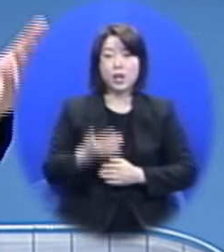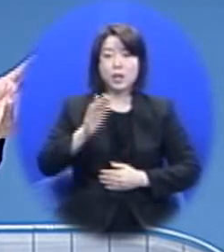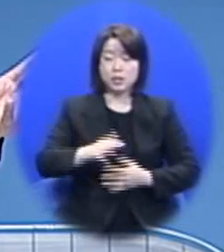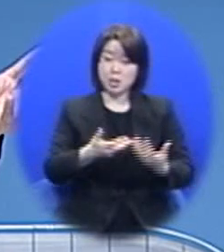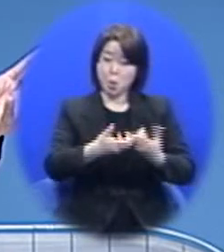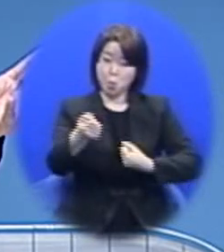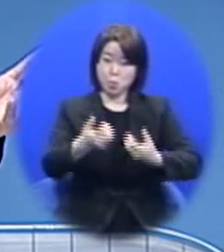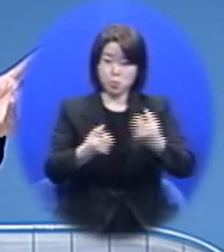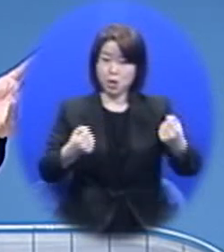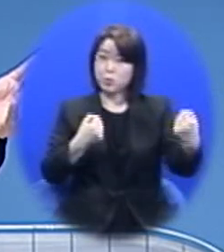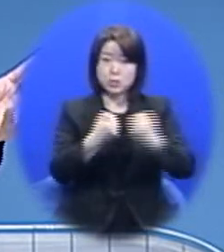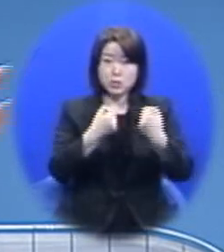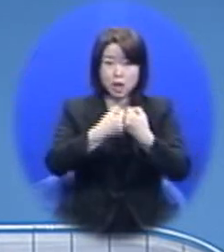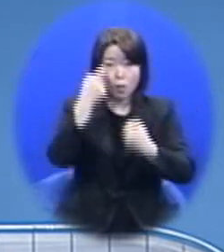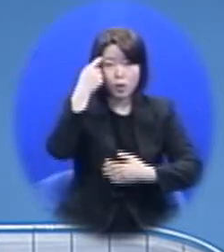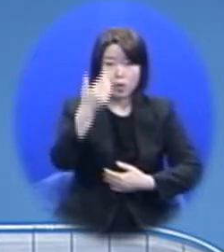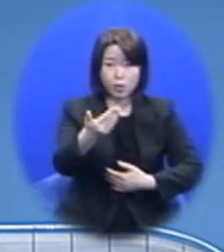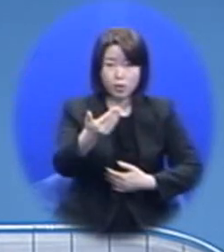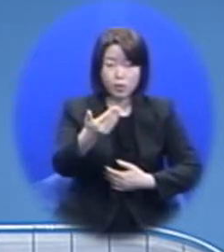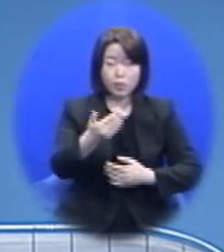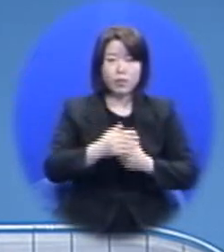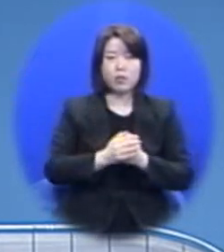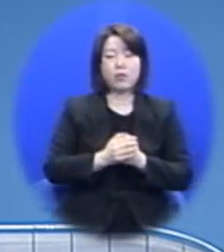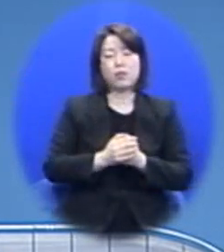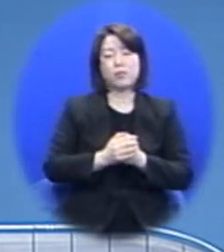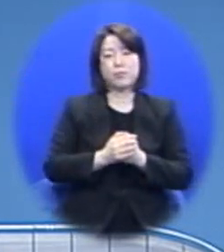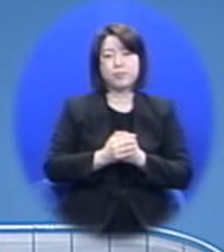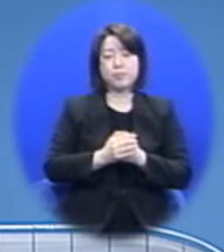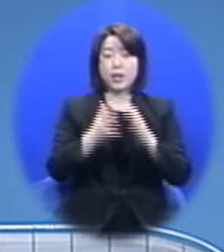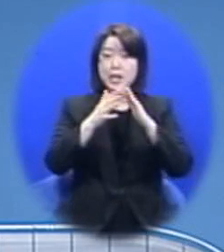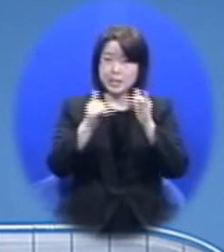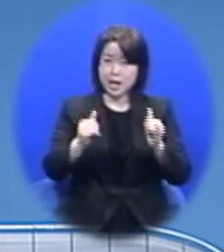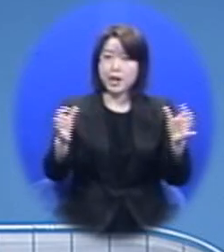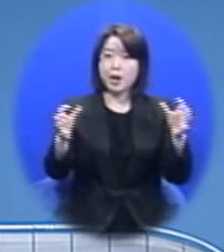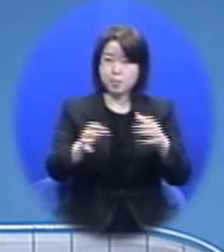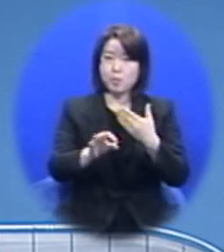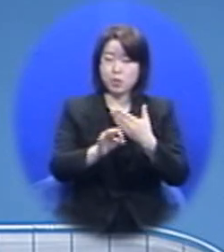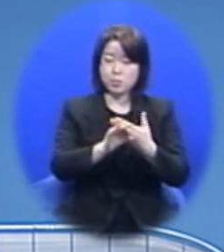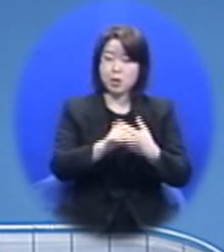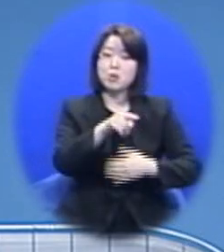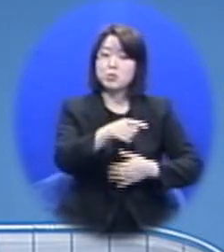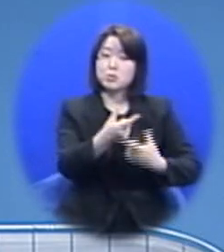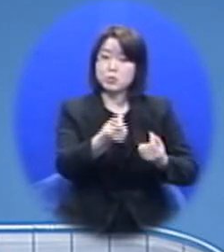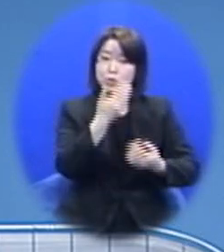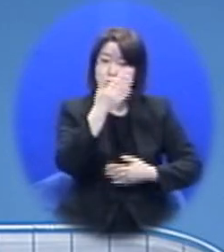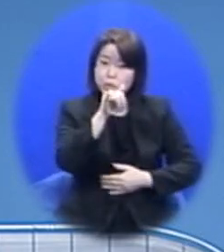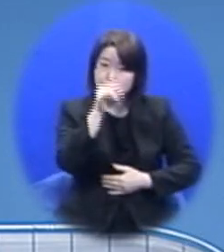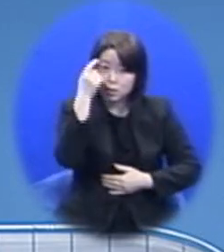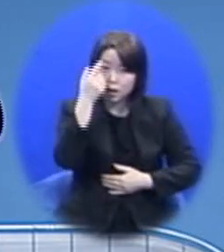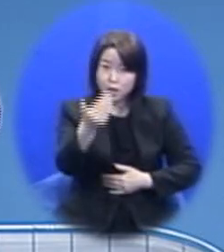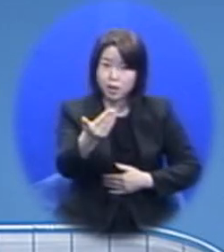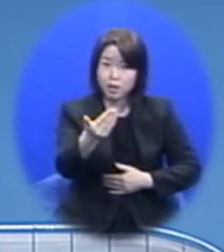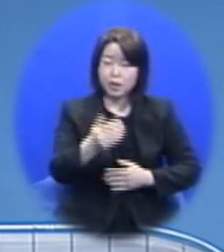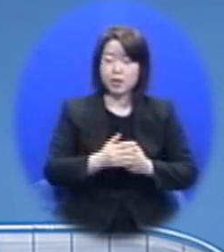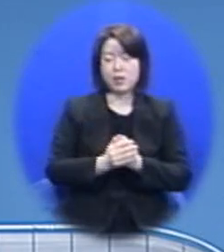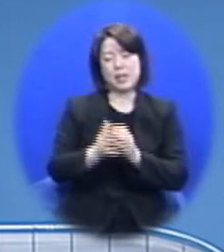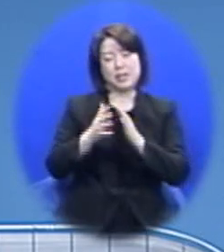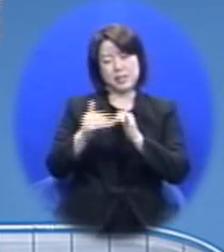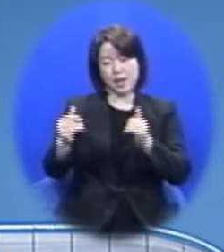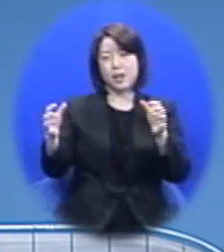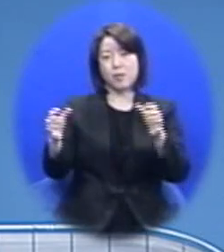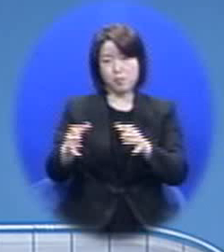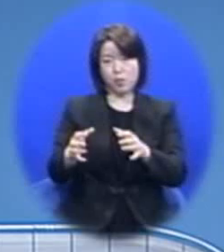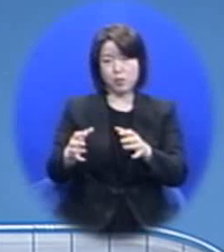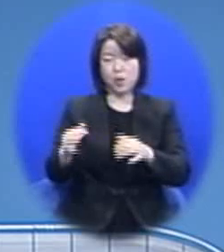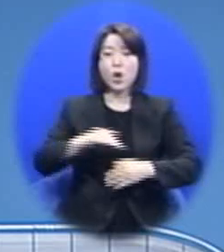분열하고 싸워요? 아, 사람들이 모였으면 그럴 수도 있지요. 여러분, 사람들이 모인 게